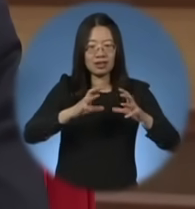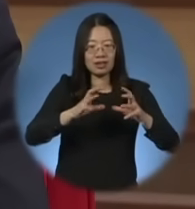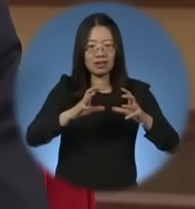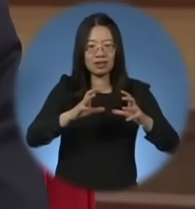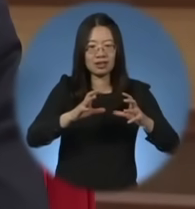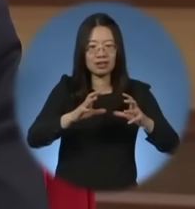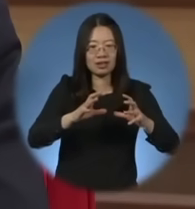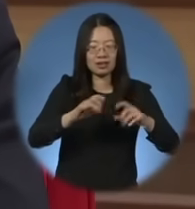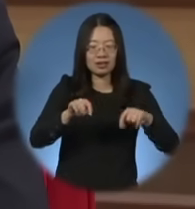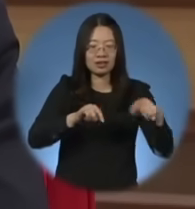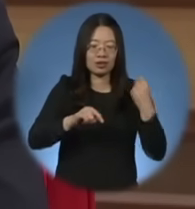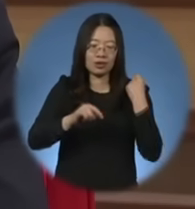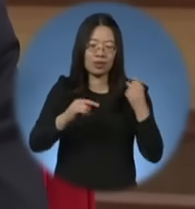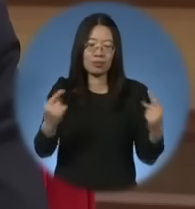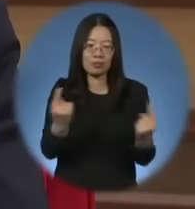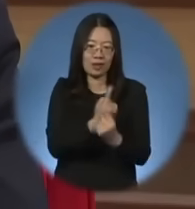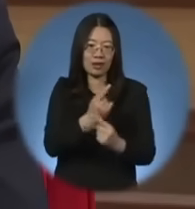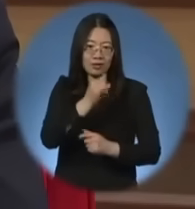명나라도자기